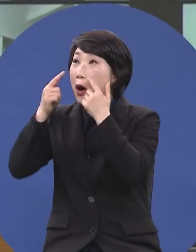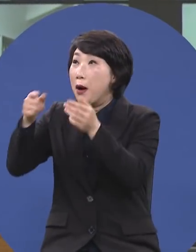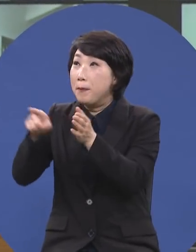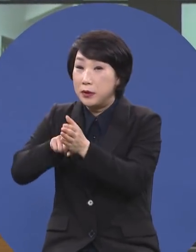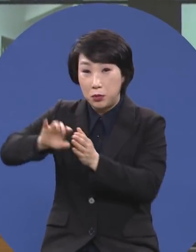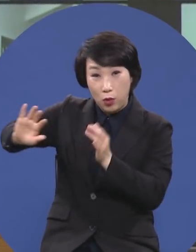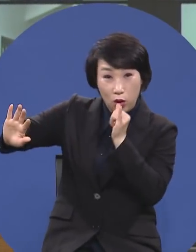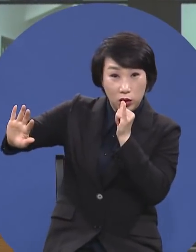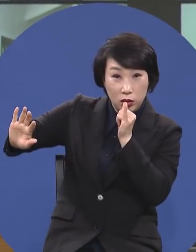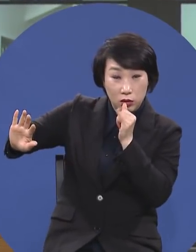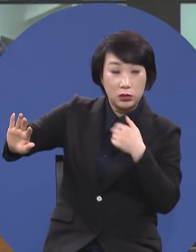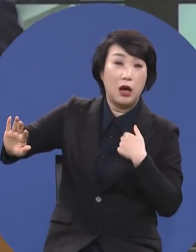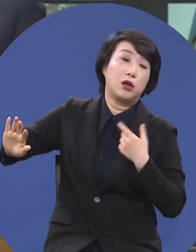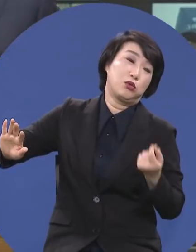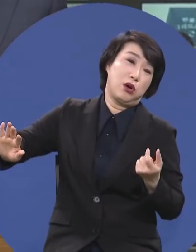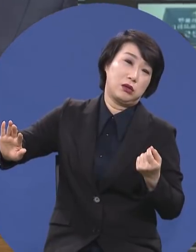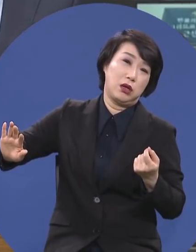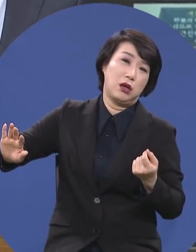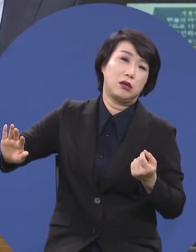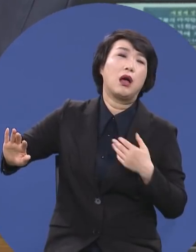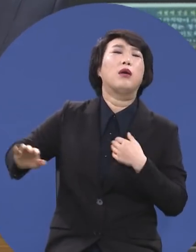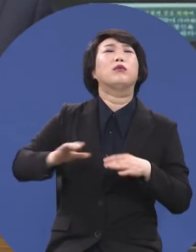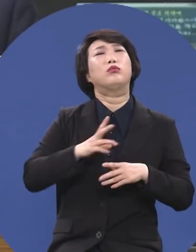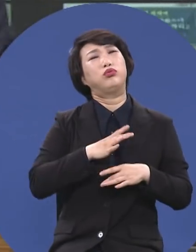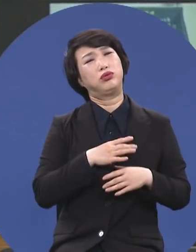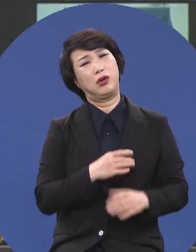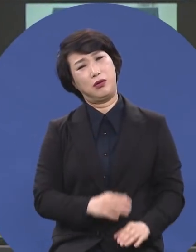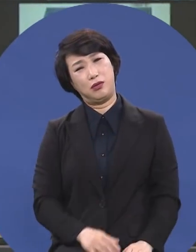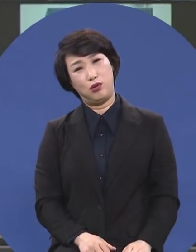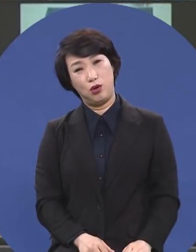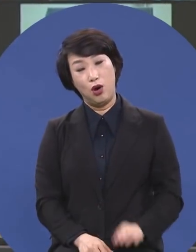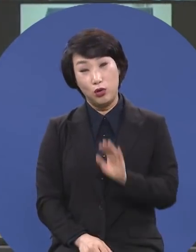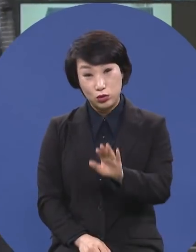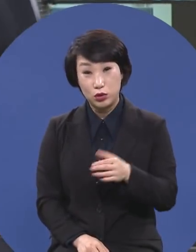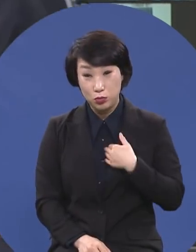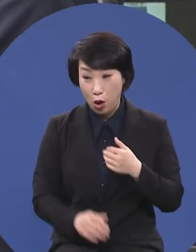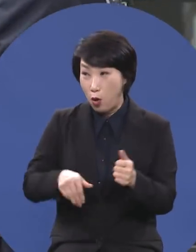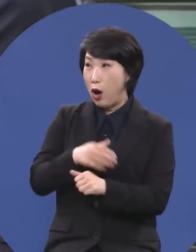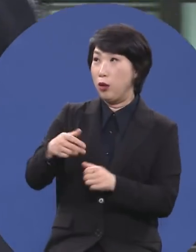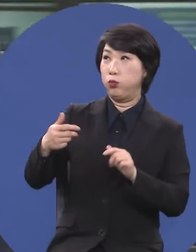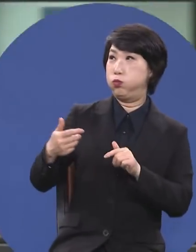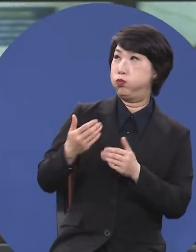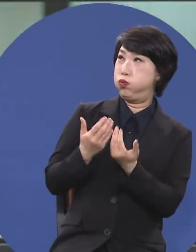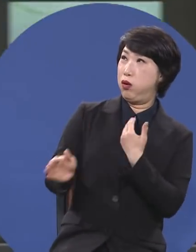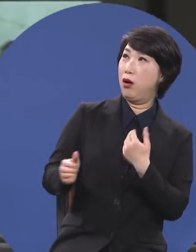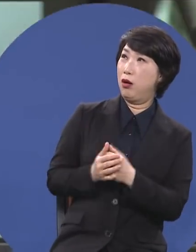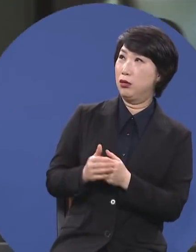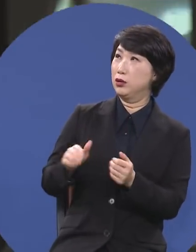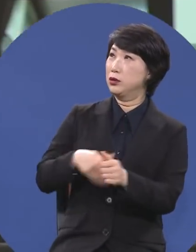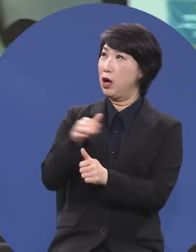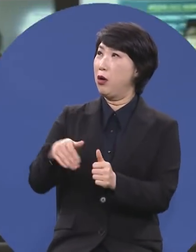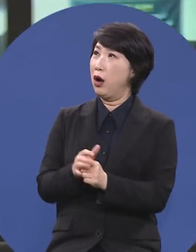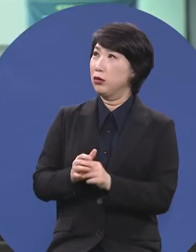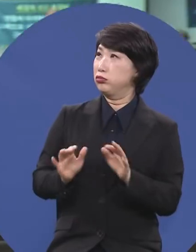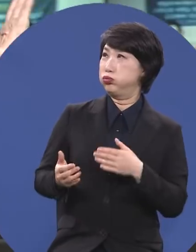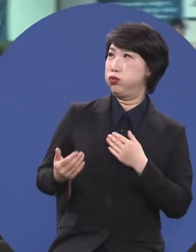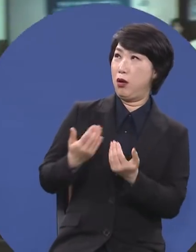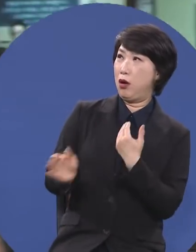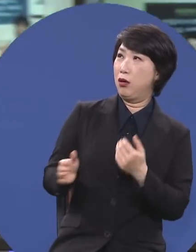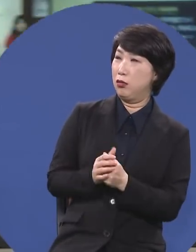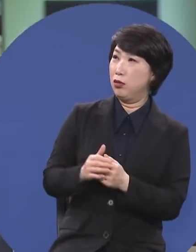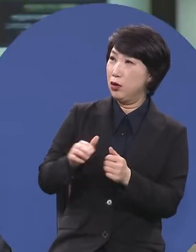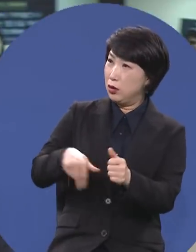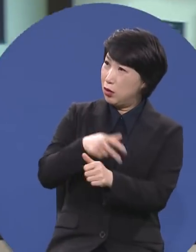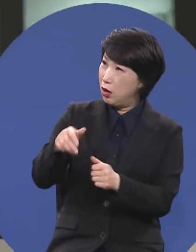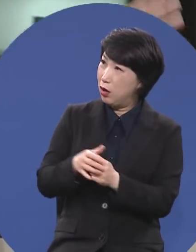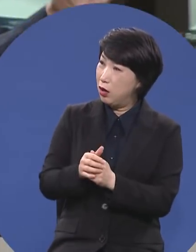믿음을 배타하고 있는 것 아주 무서운 것이다 이 말이에요. 나는 지금 환경이 맞지 않는데 상황에 맞지 않는데 시대에